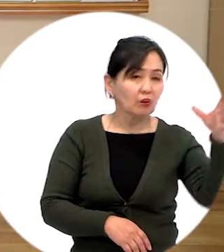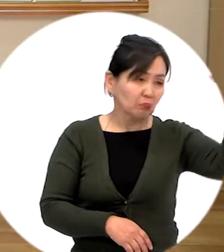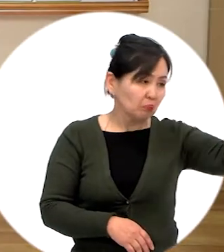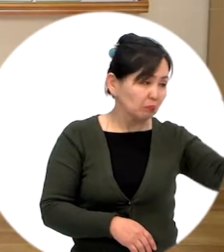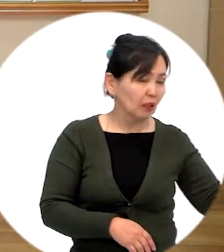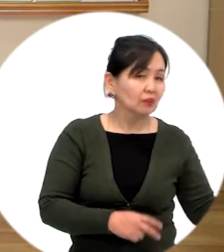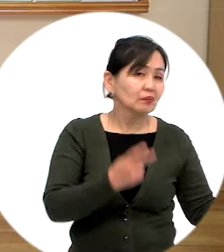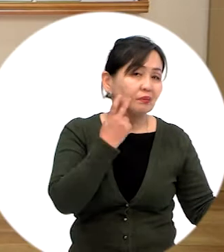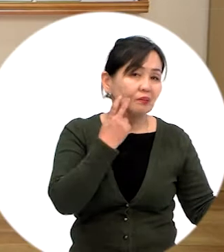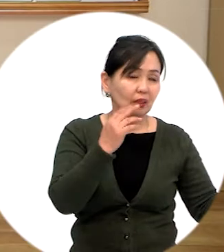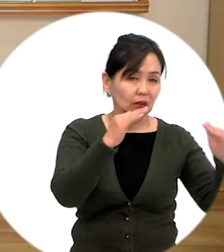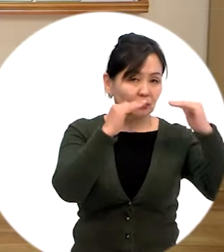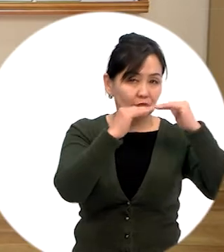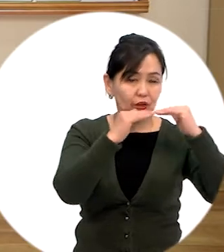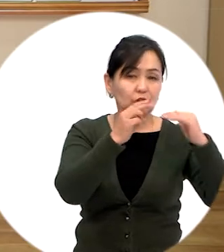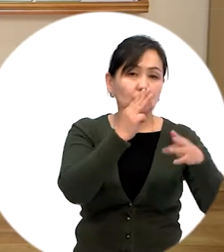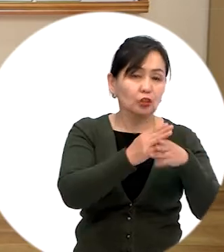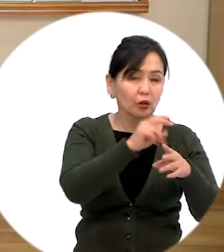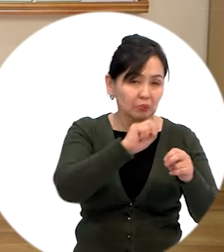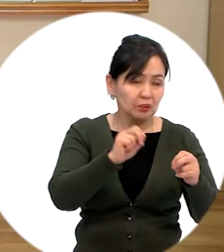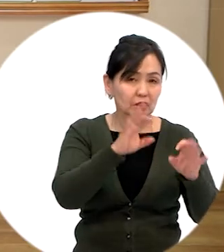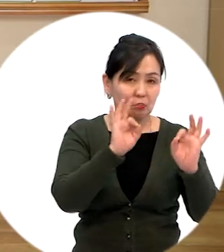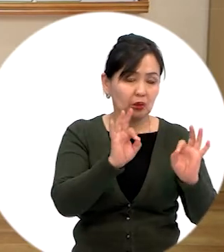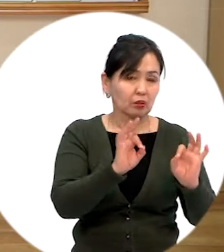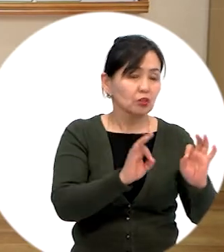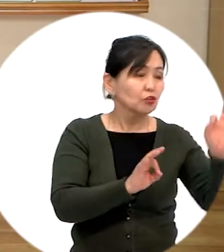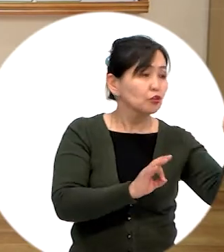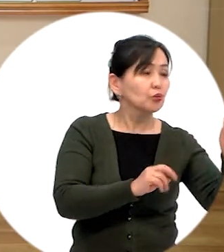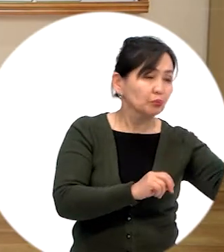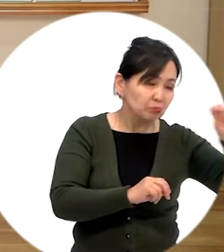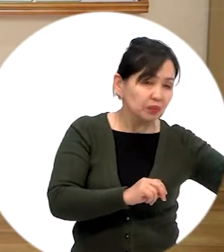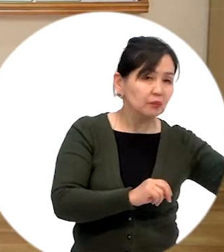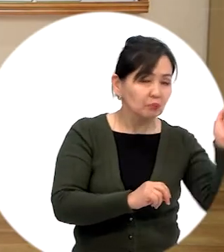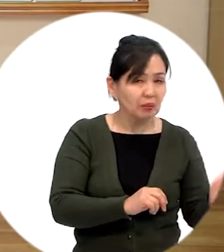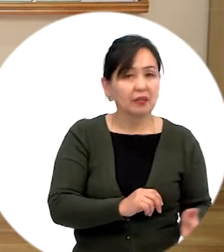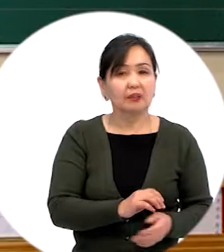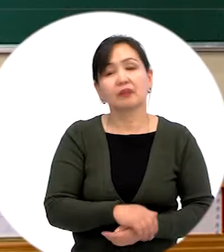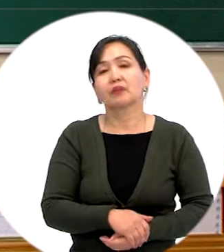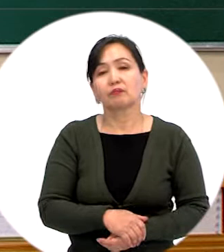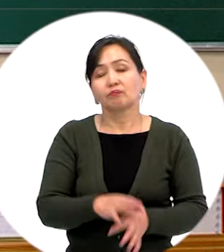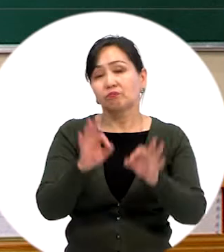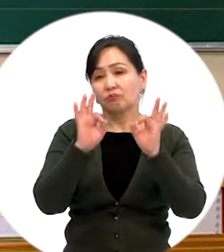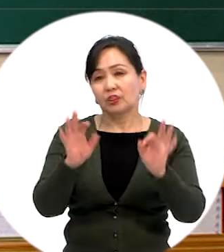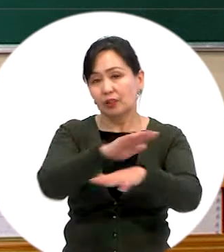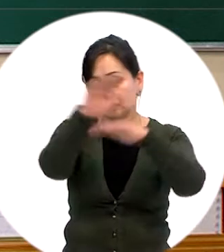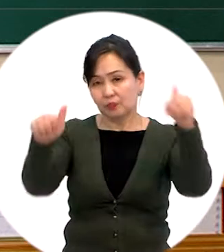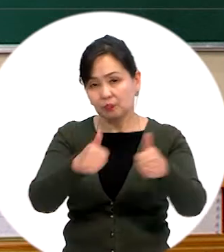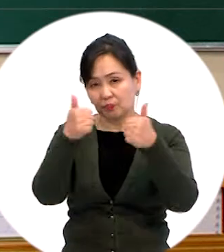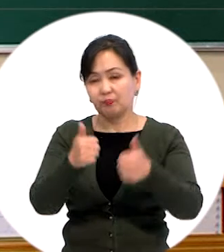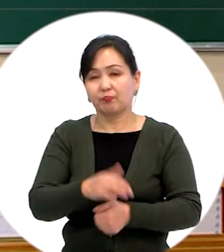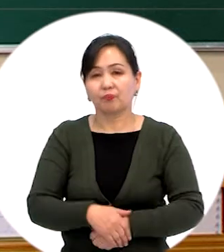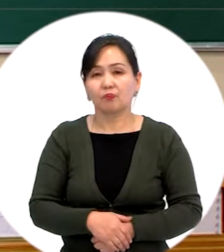хэсэгт тэгш тоонууд бичсэн бол зөв хийсэн байна гэсэн үг. За, сайн байна хүүхдүүд